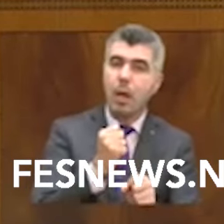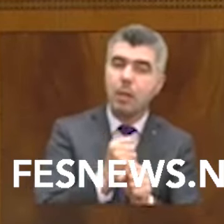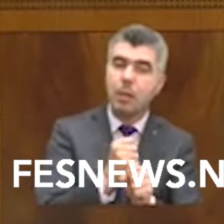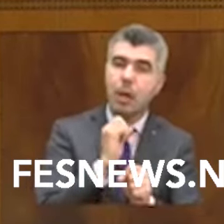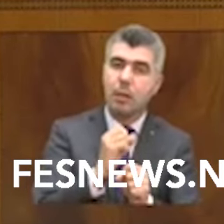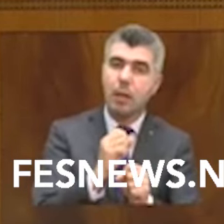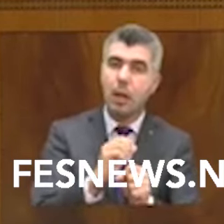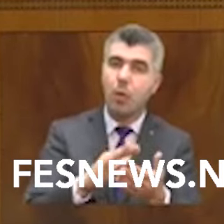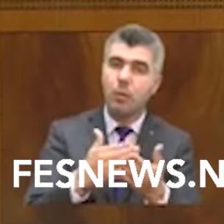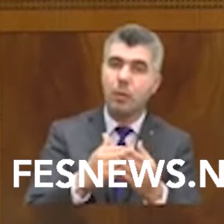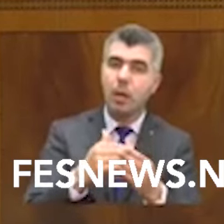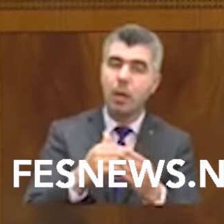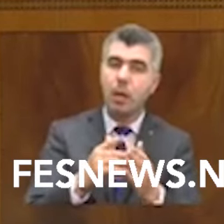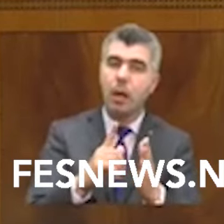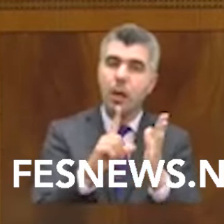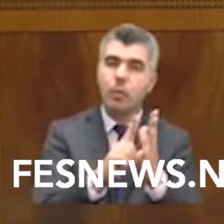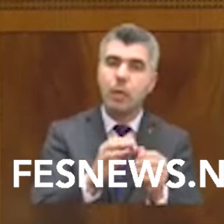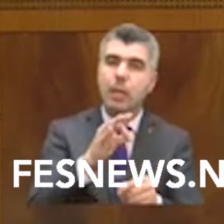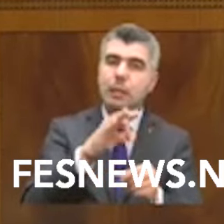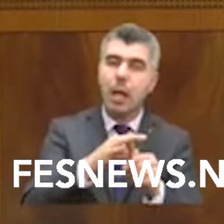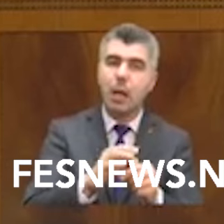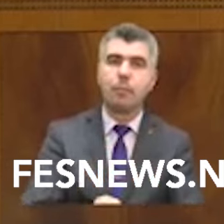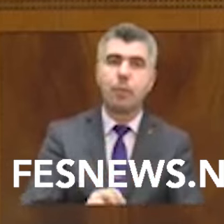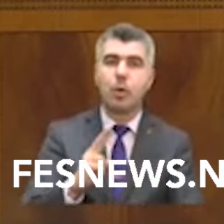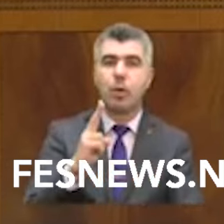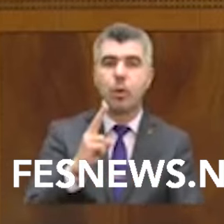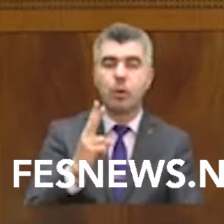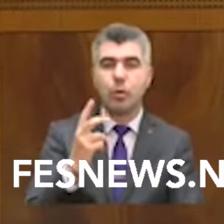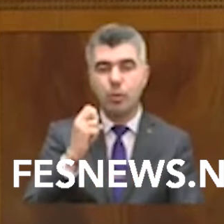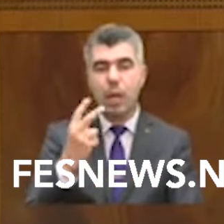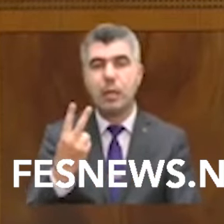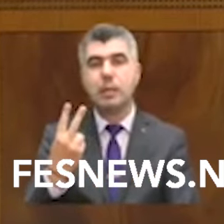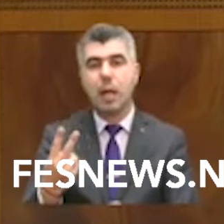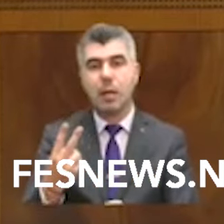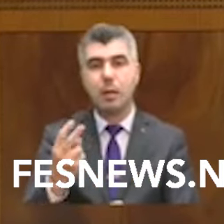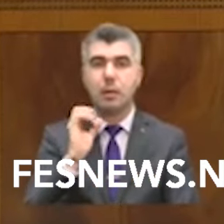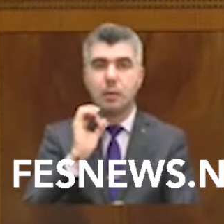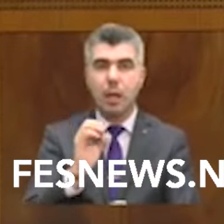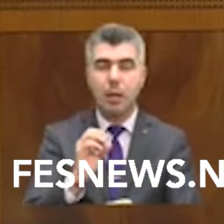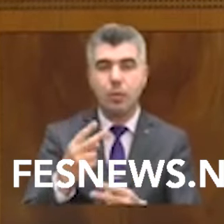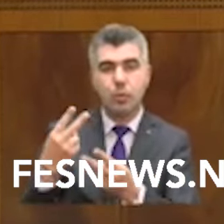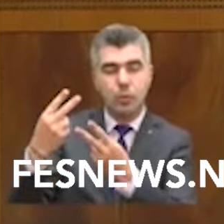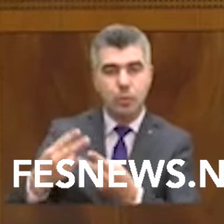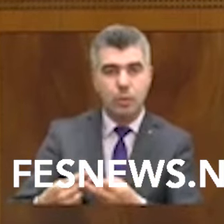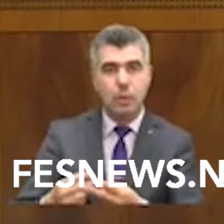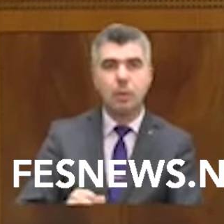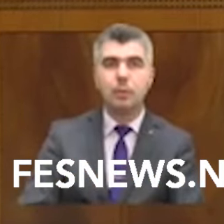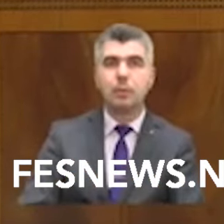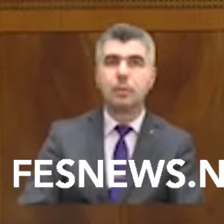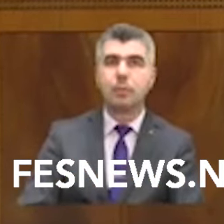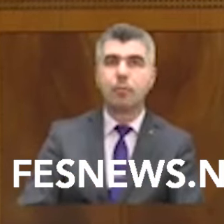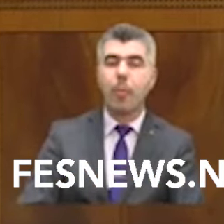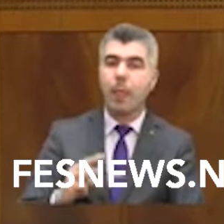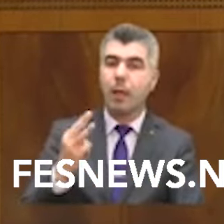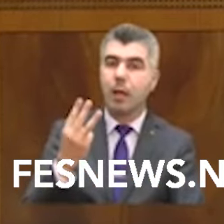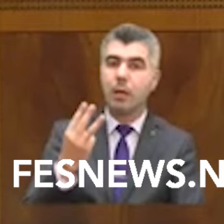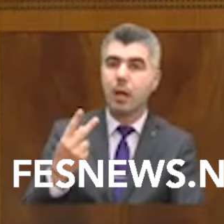البروسيدور ديالكم. الشهر الثاني دوزناه معاكم في لي ديبا، جيت لهنا ثلاثه